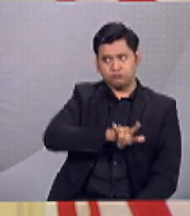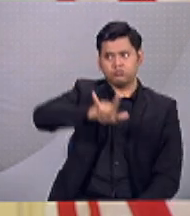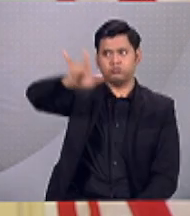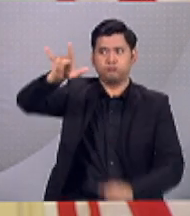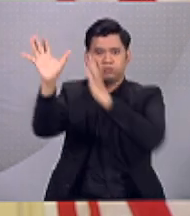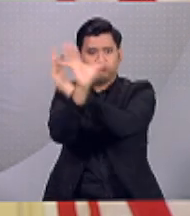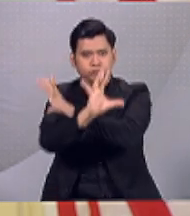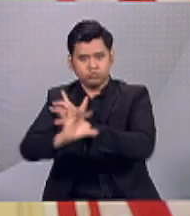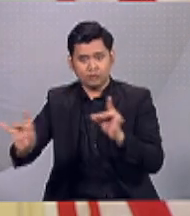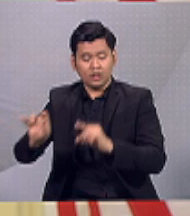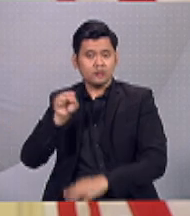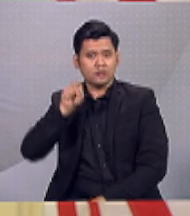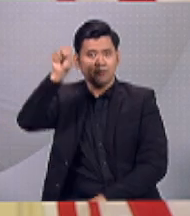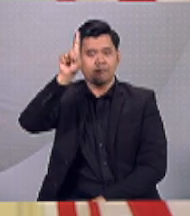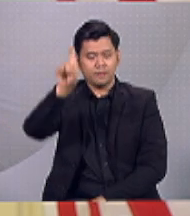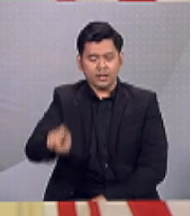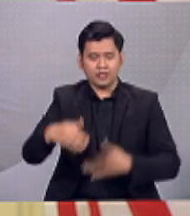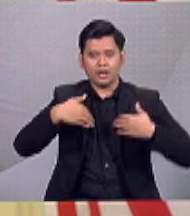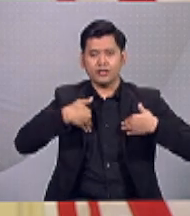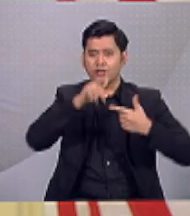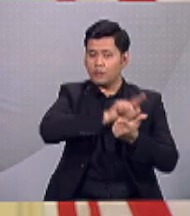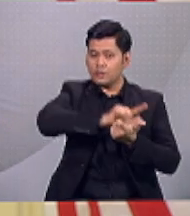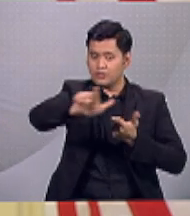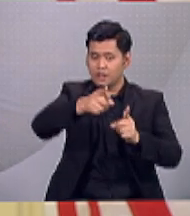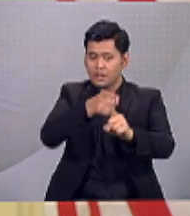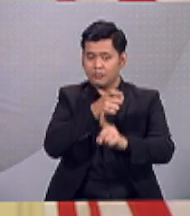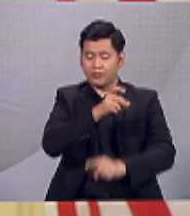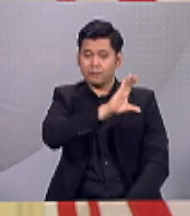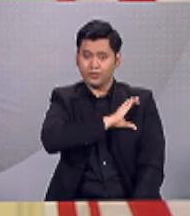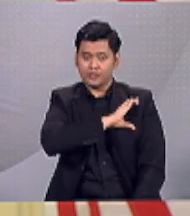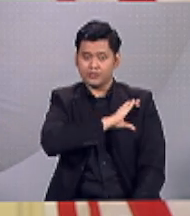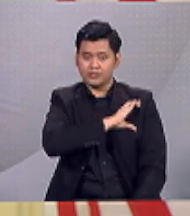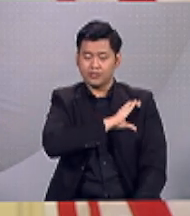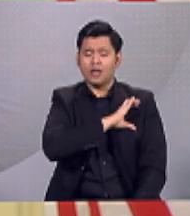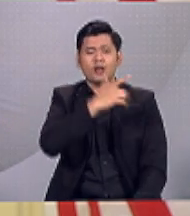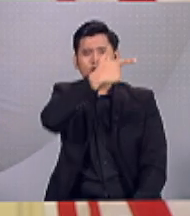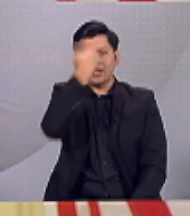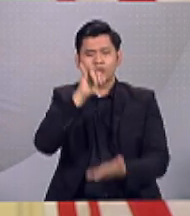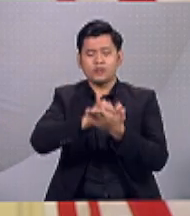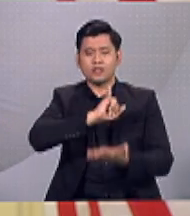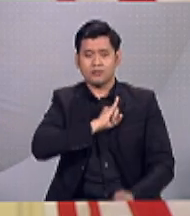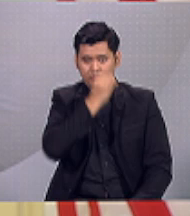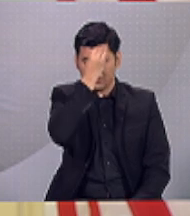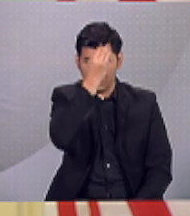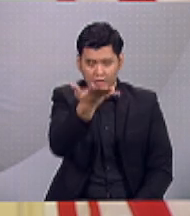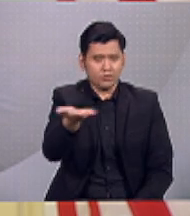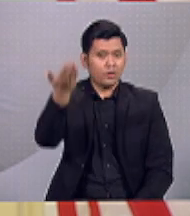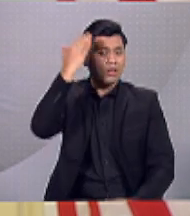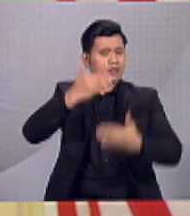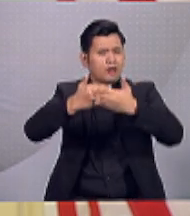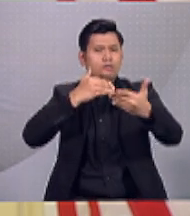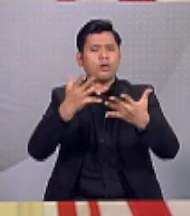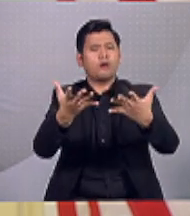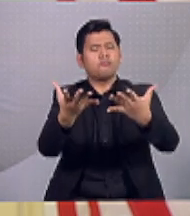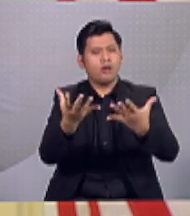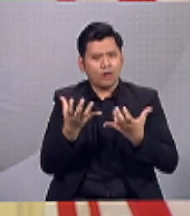juga perlu mendapat kebenaran daripada polis, daripada pihak polis. Sebab itulah saya dah katakan dulu bahawa sebelum mereka